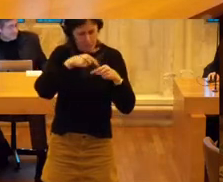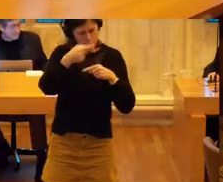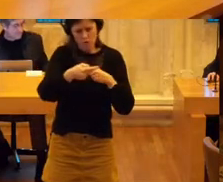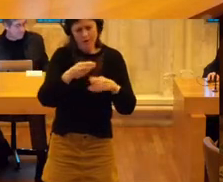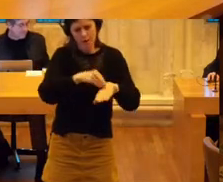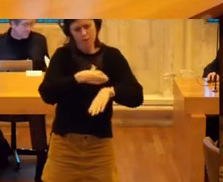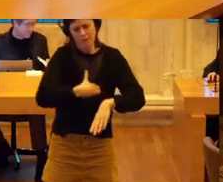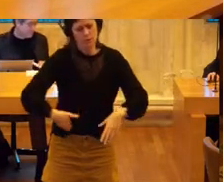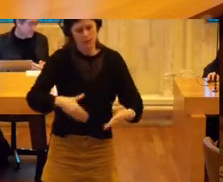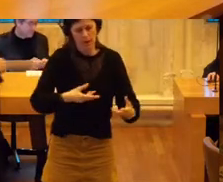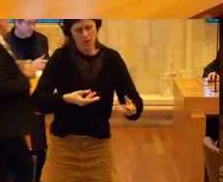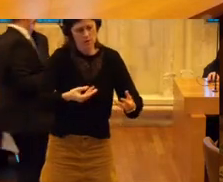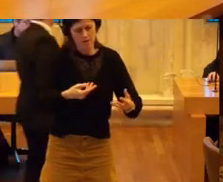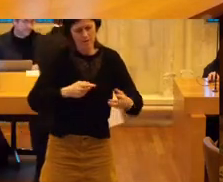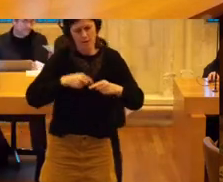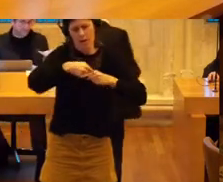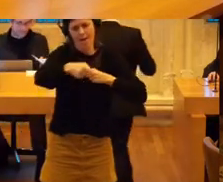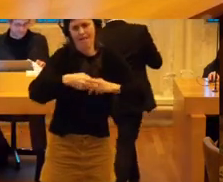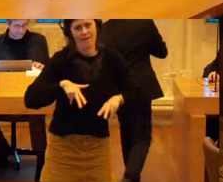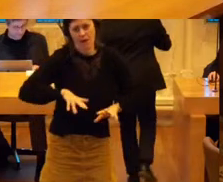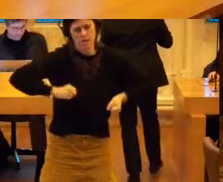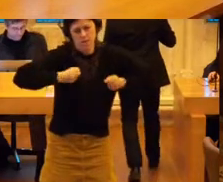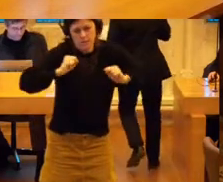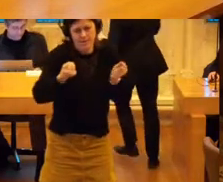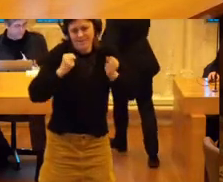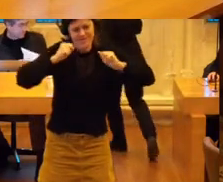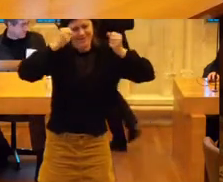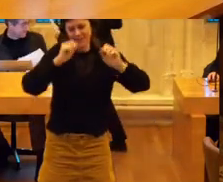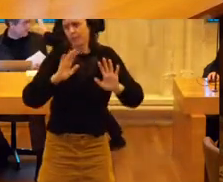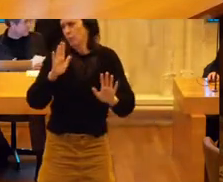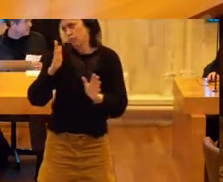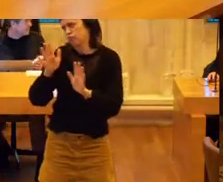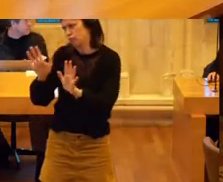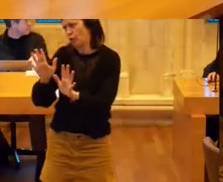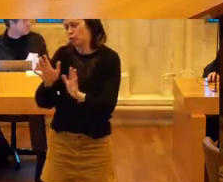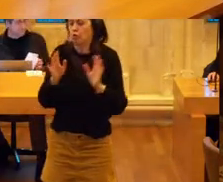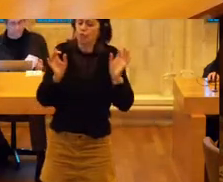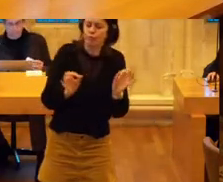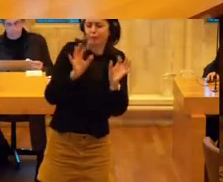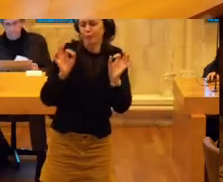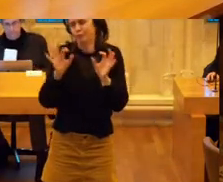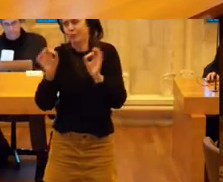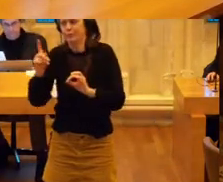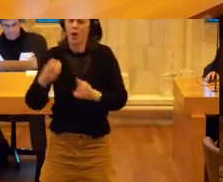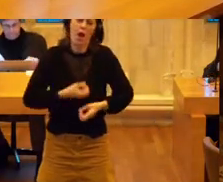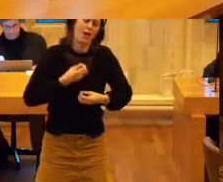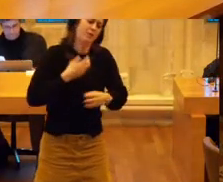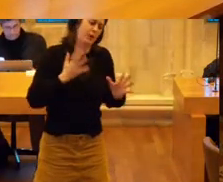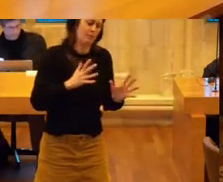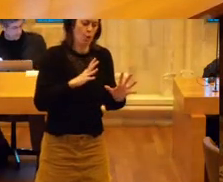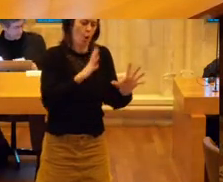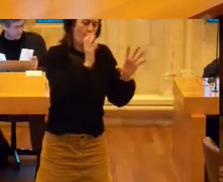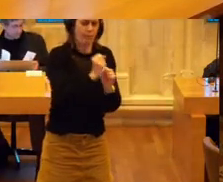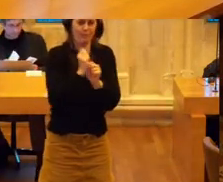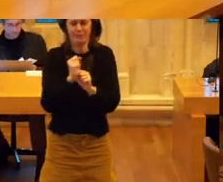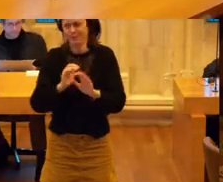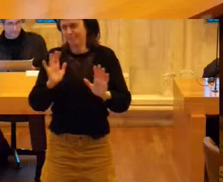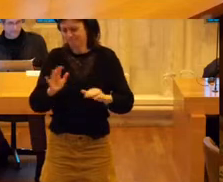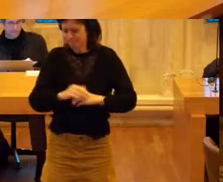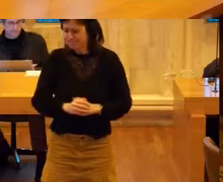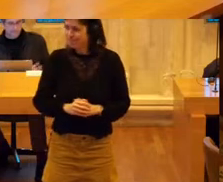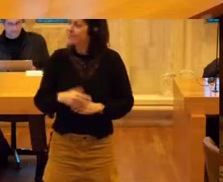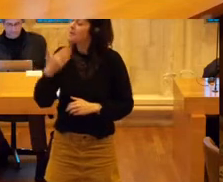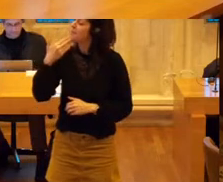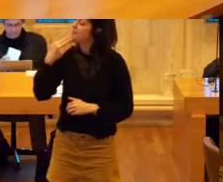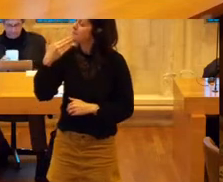ça peut énerver parfois, mais bon, faut savoir. Voilà, faut relativiser le contenu des tribunes. Voilà,